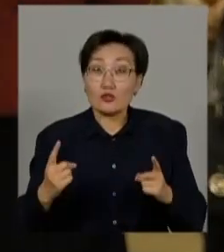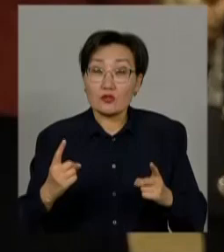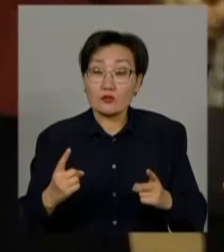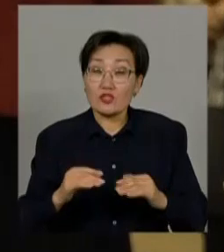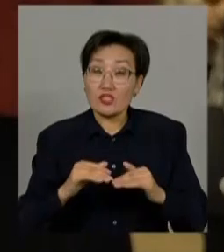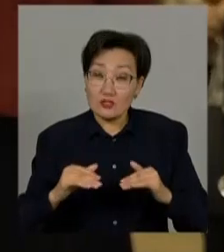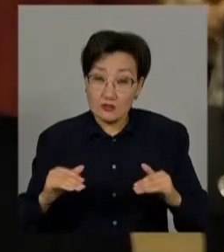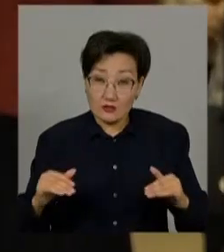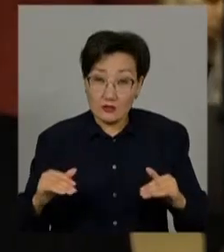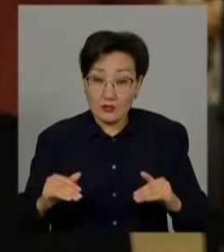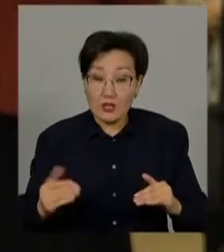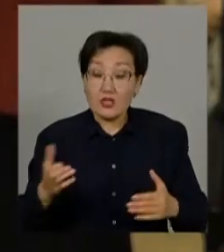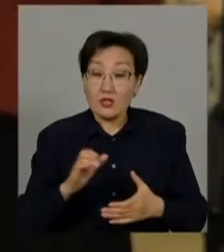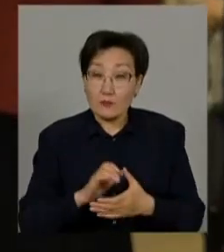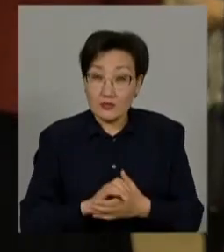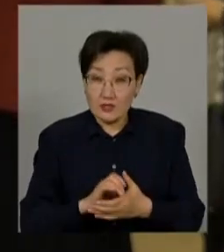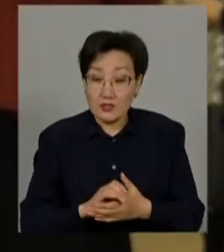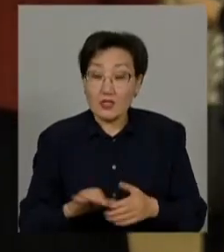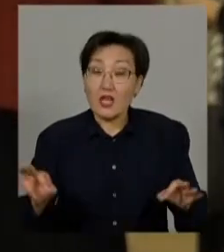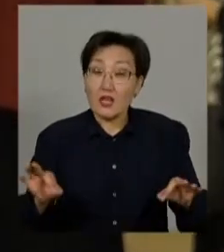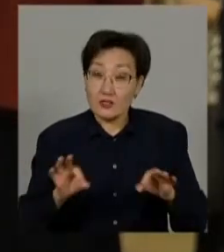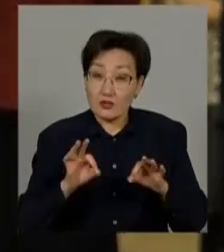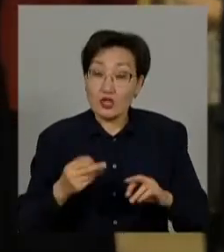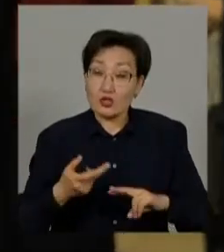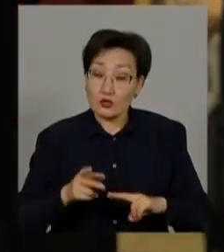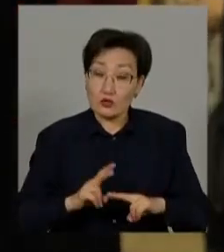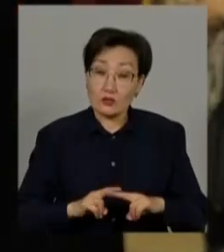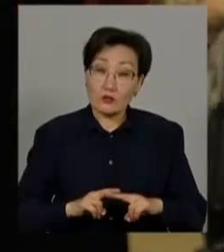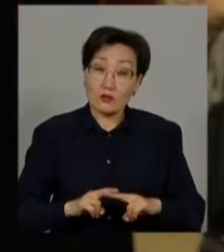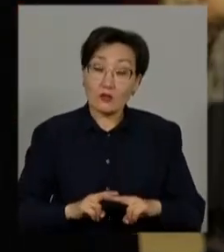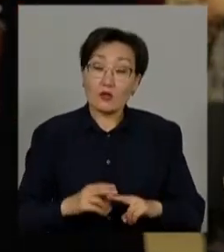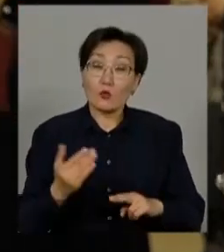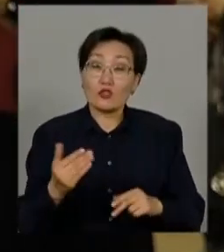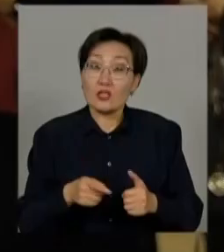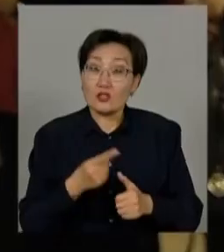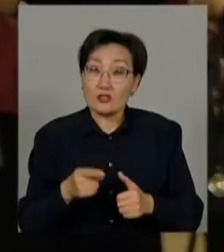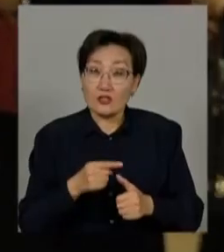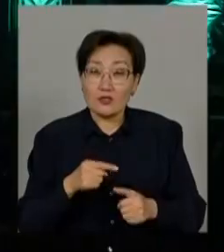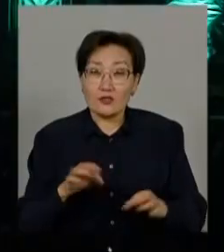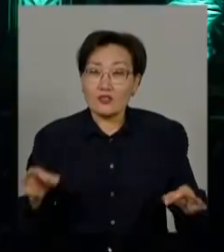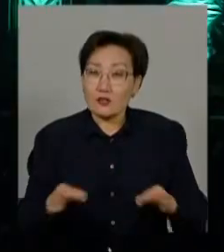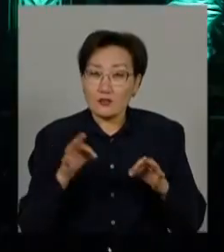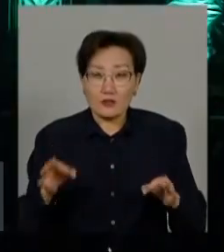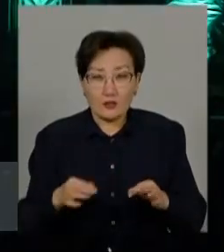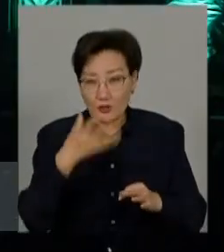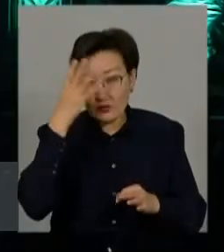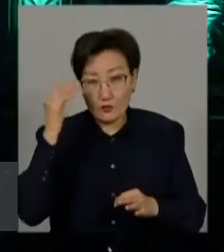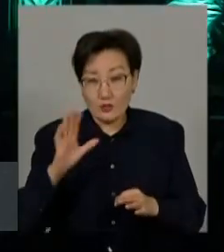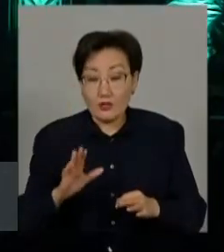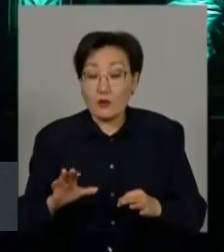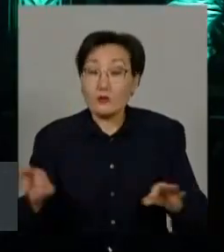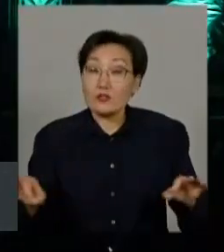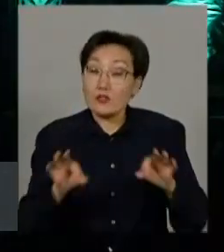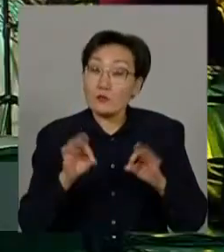деңгейде таныстырған адам. Сондықтан Кәкеңнің аты еш уақытта өшпейді деп ойлаймын. Айта кету керек,